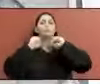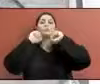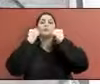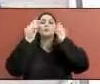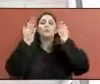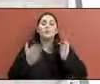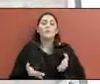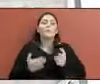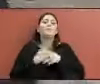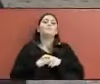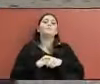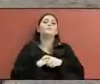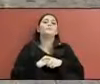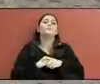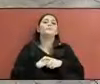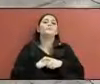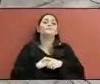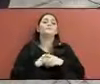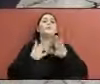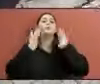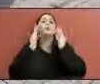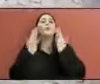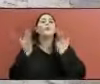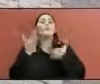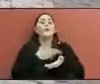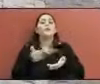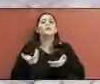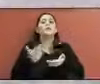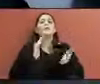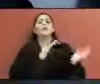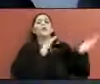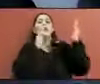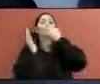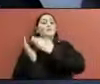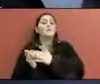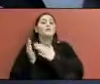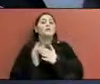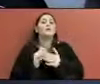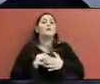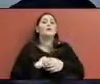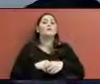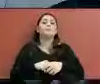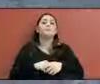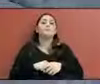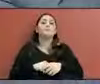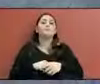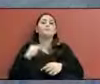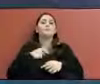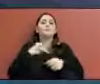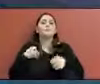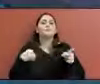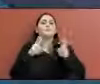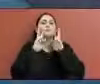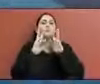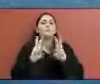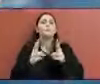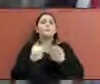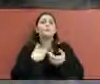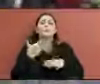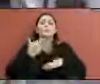buzdolabı, ondan sonra dolapların devrilmesiyle oluşmuş. Biz bu veriyi gördük. Dedik ki ne